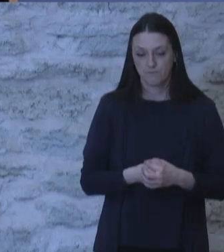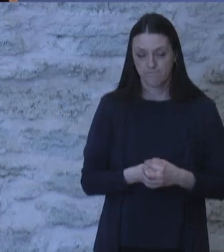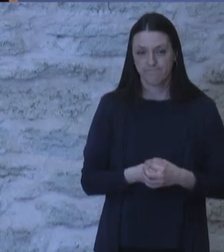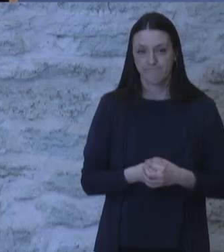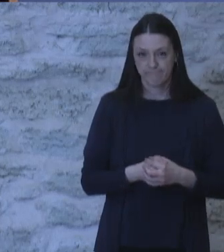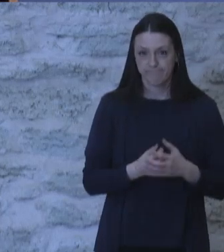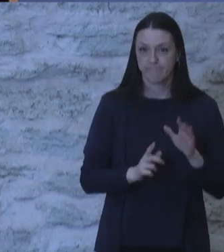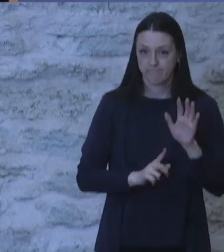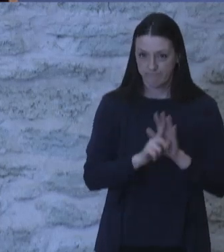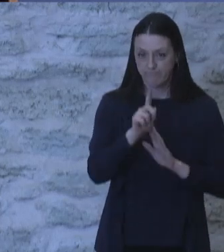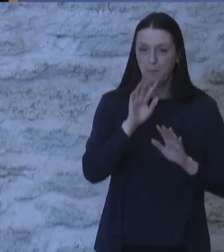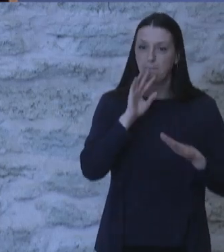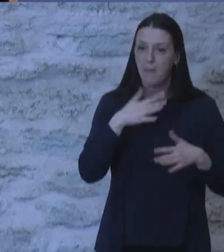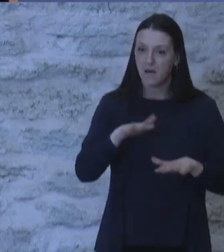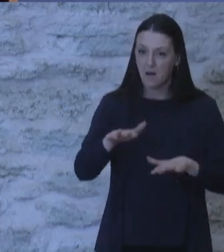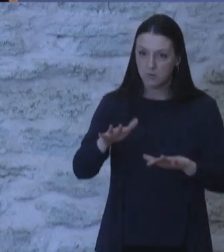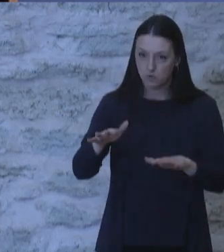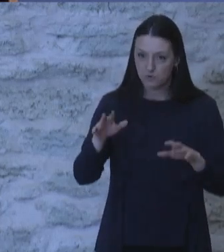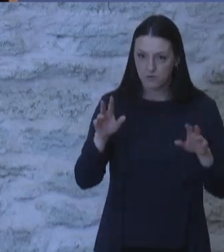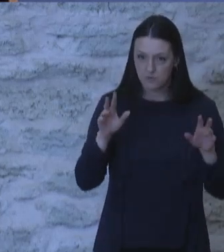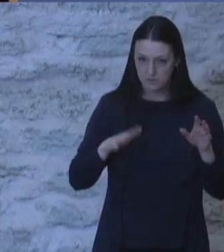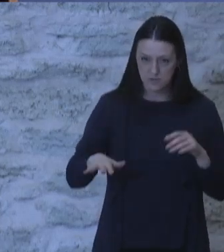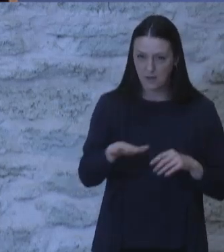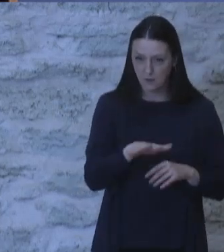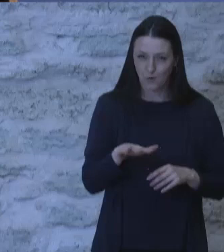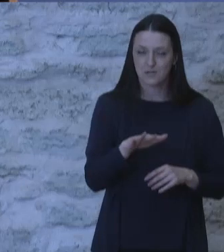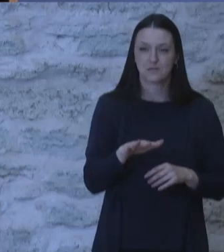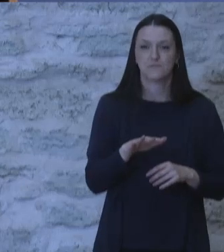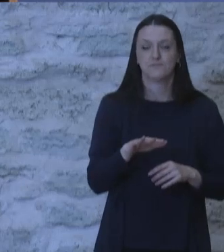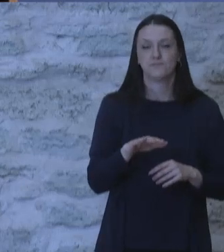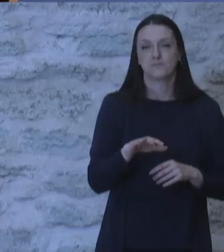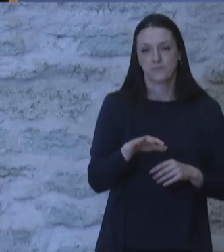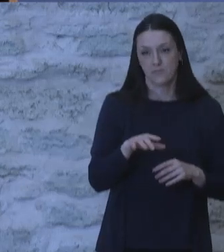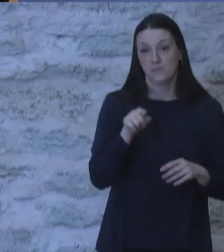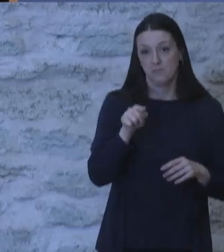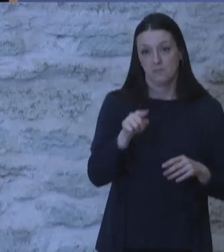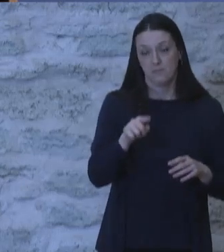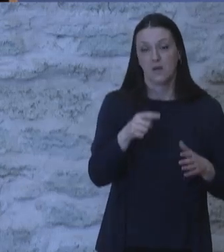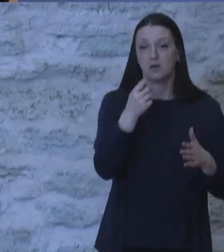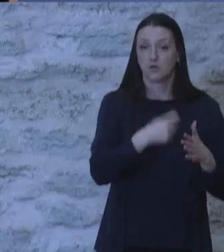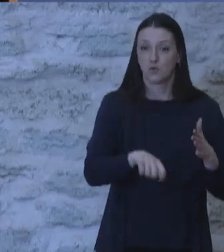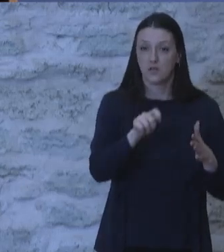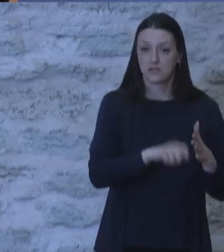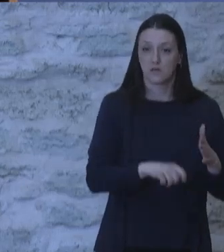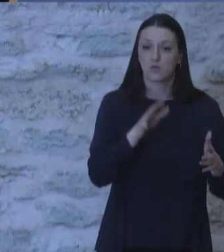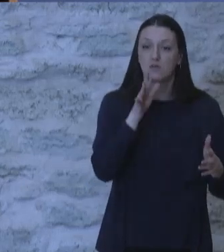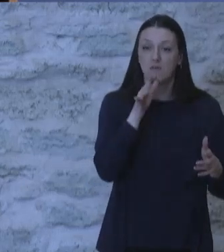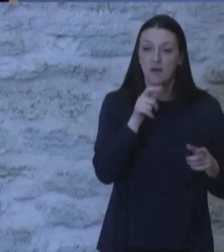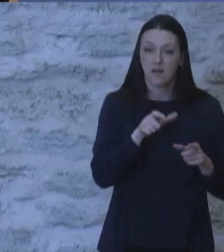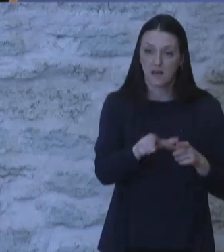Kõigepealt merendussektoris on siis tühistatud veeteide tasude võtmine,